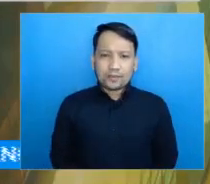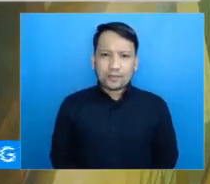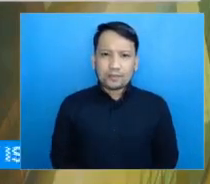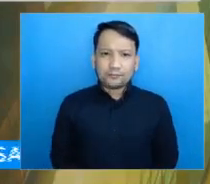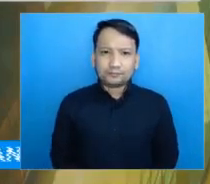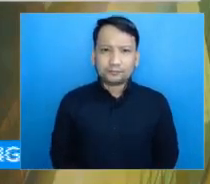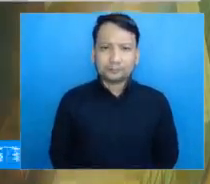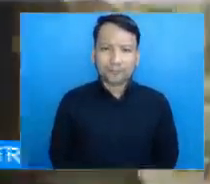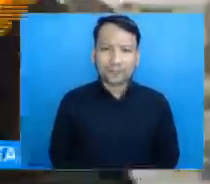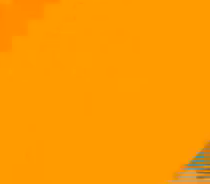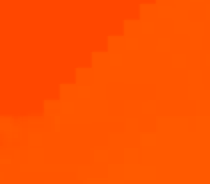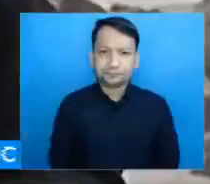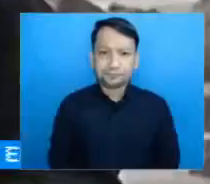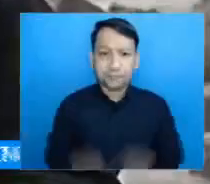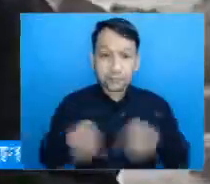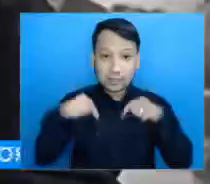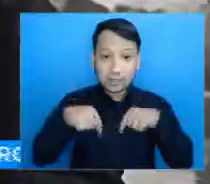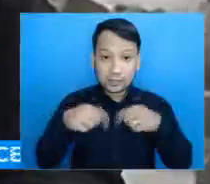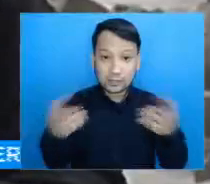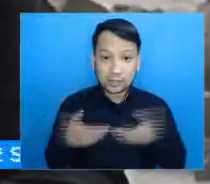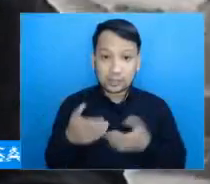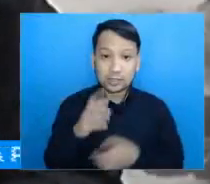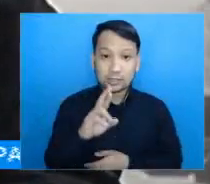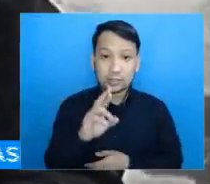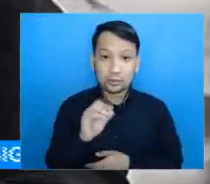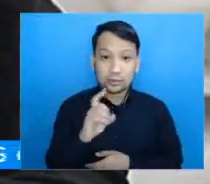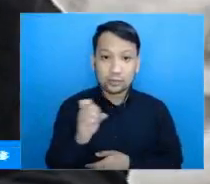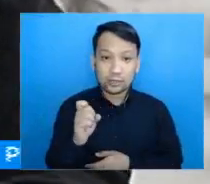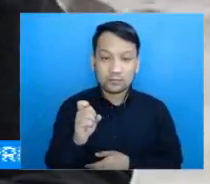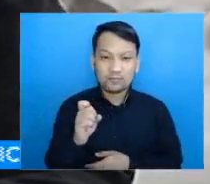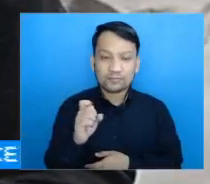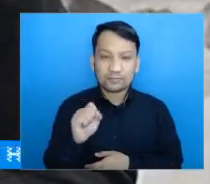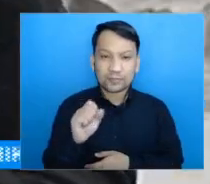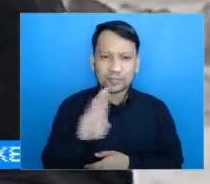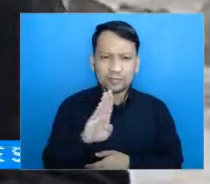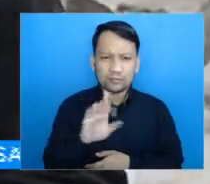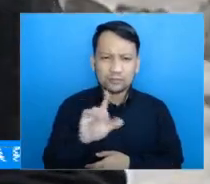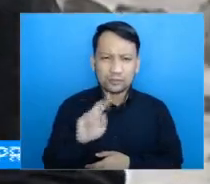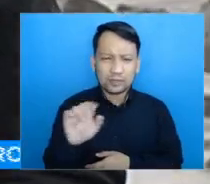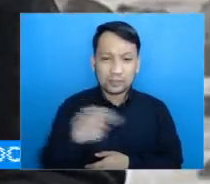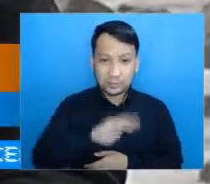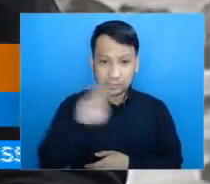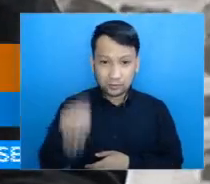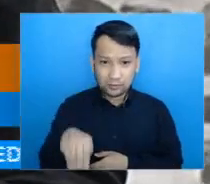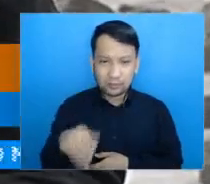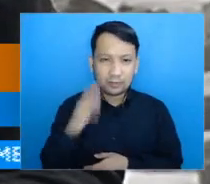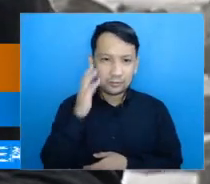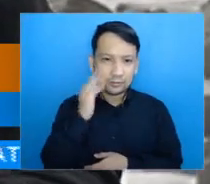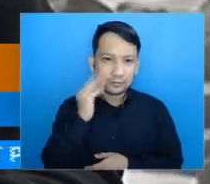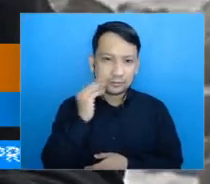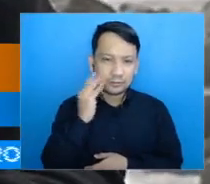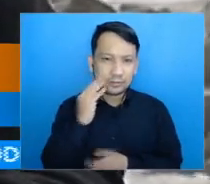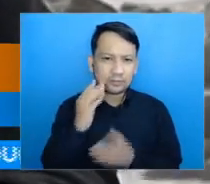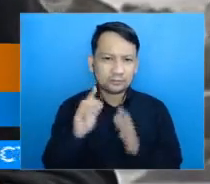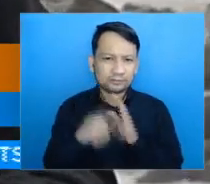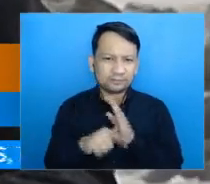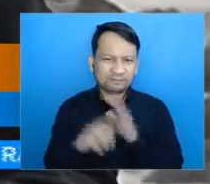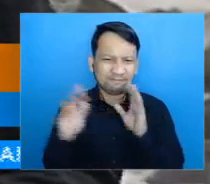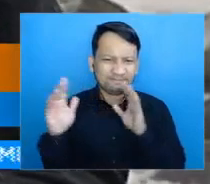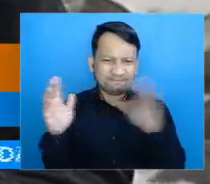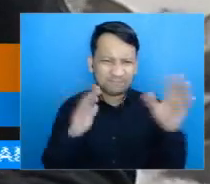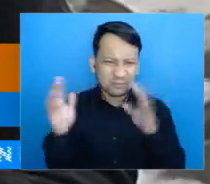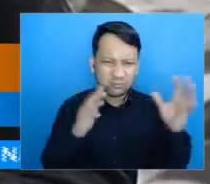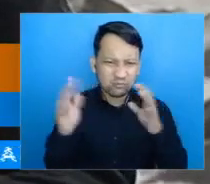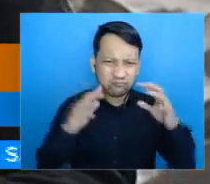Paolo, andito ako ngayon sa Rojas Boulevard sa Maynila, no? At nararanasan natin ngayon ang mayat mayang